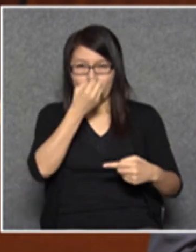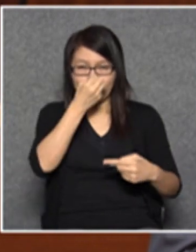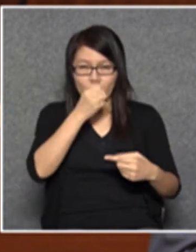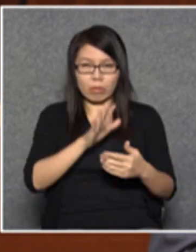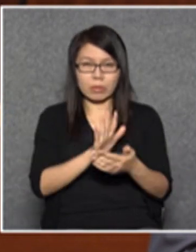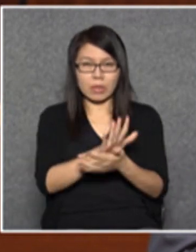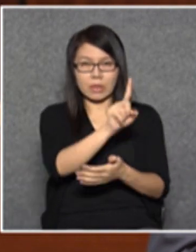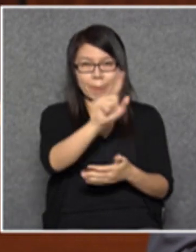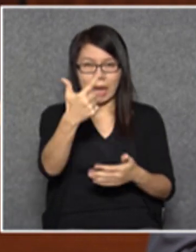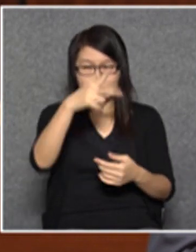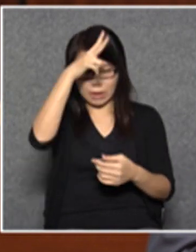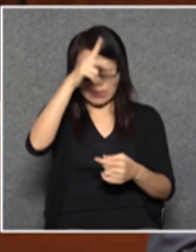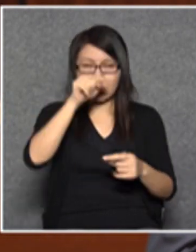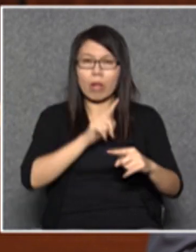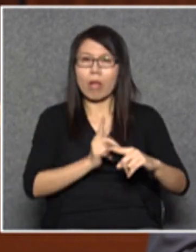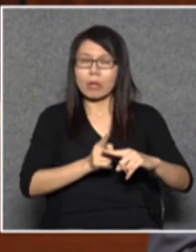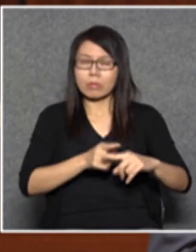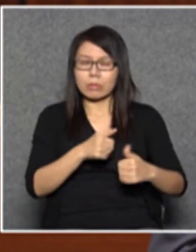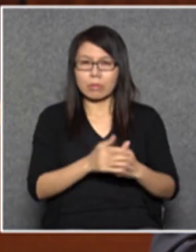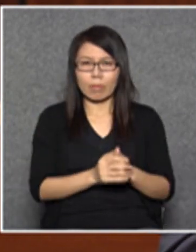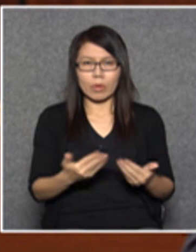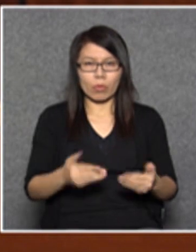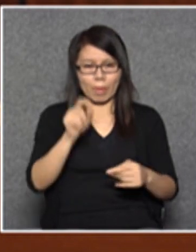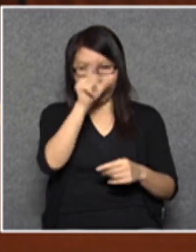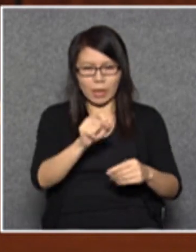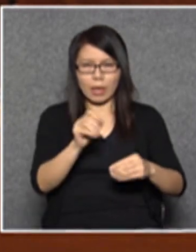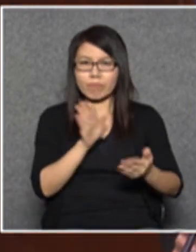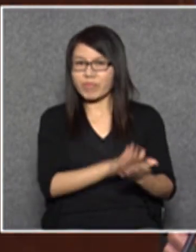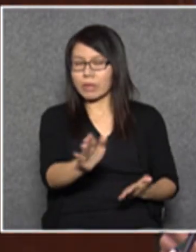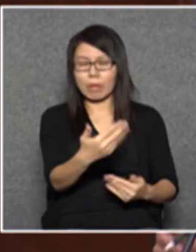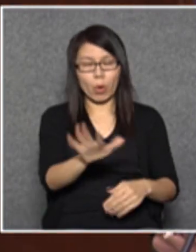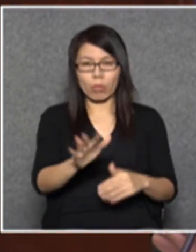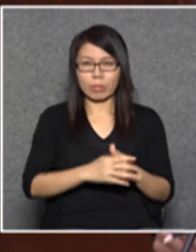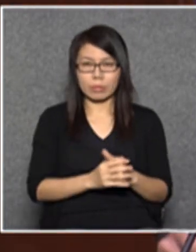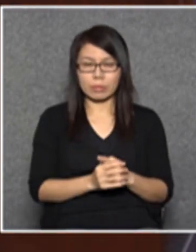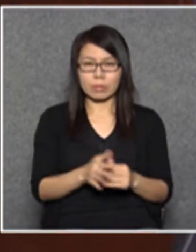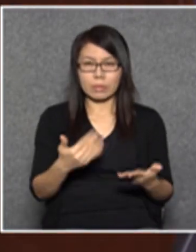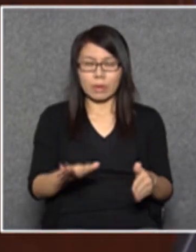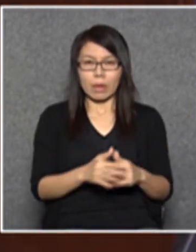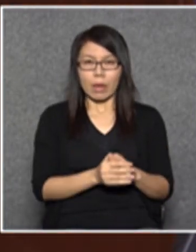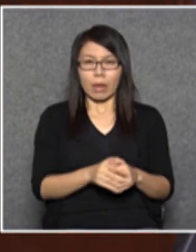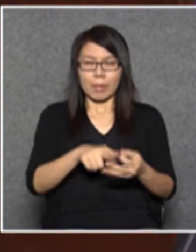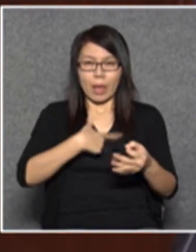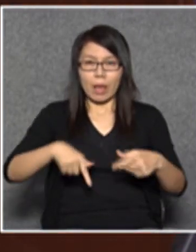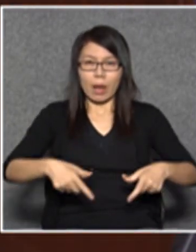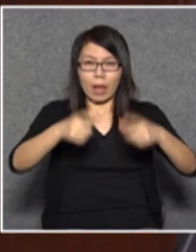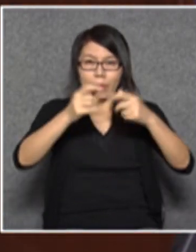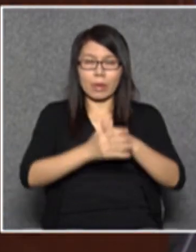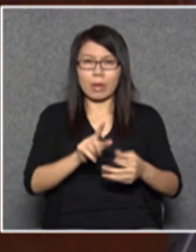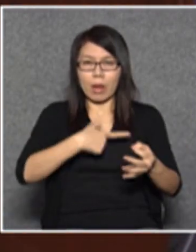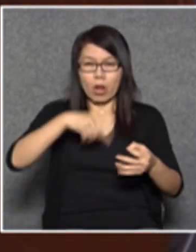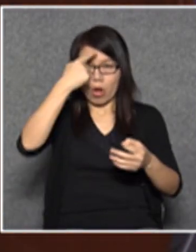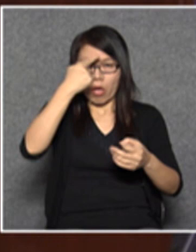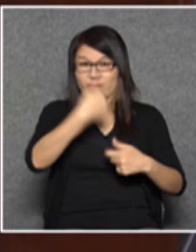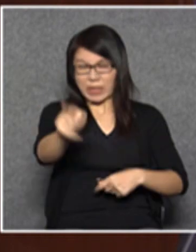政治現實，因此他的問題呢是不存在的。 林健鋒議員，梁國雄議員立即